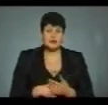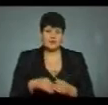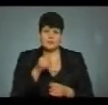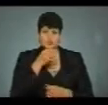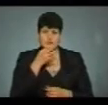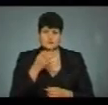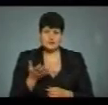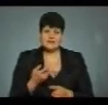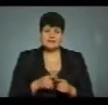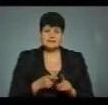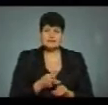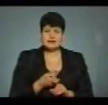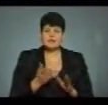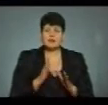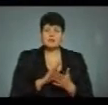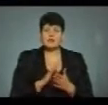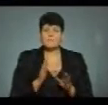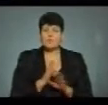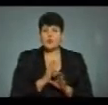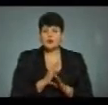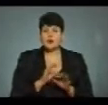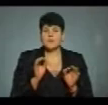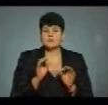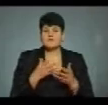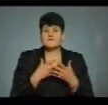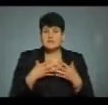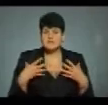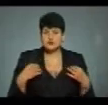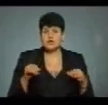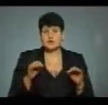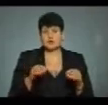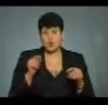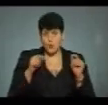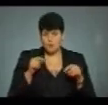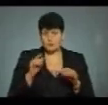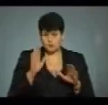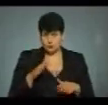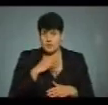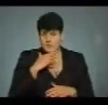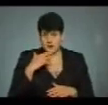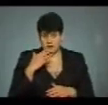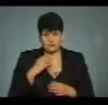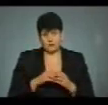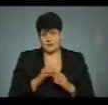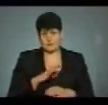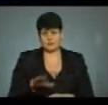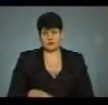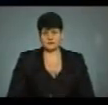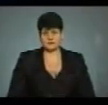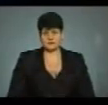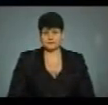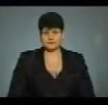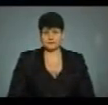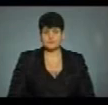Це залежить від того, яка буде погода навесні. Каже, якщо опадів буде достатньо, то урожаю нічого не загрожує.